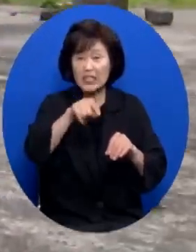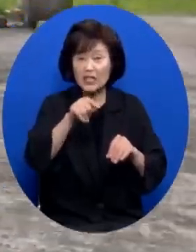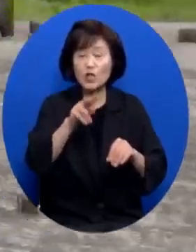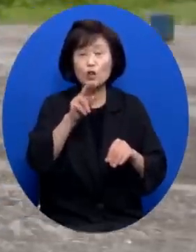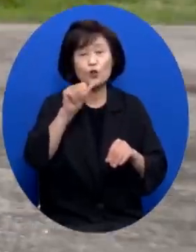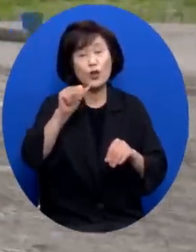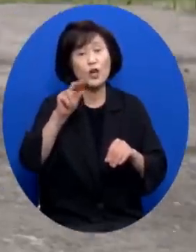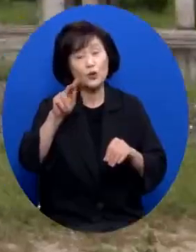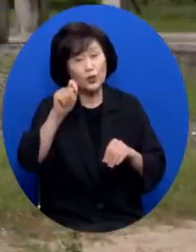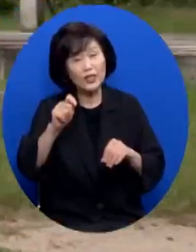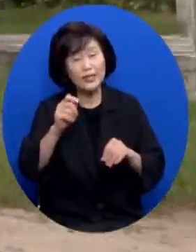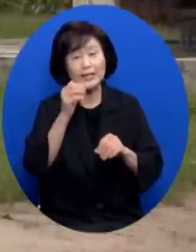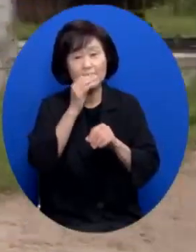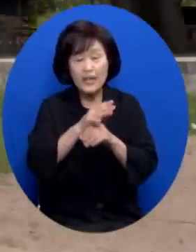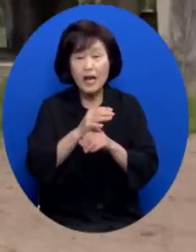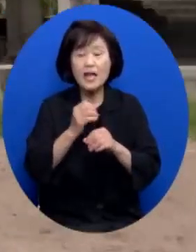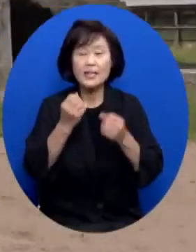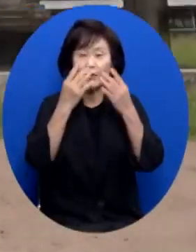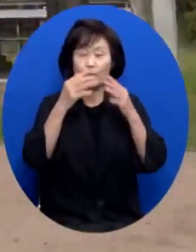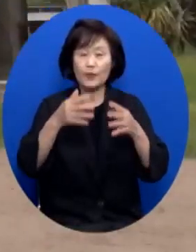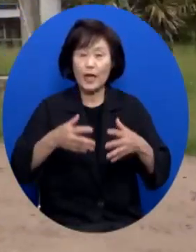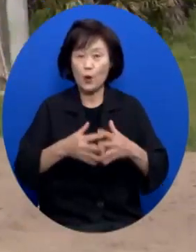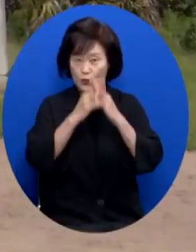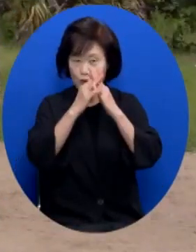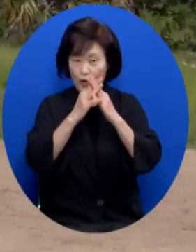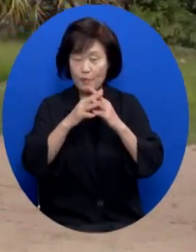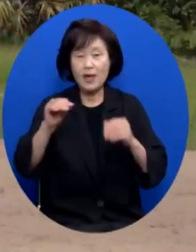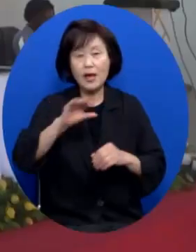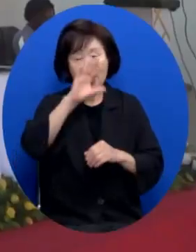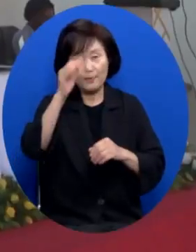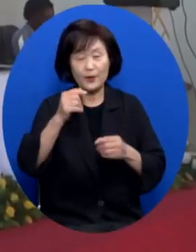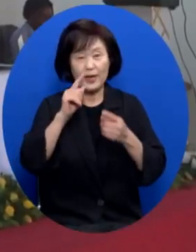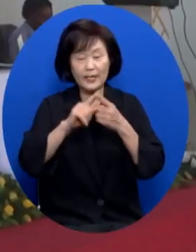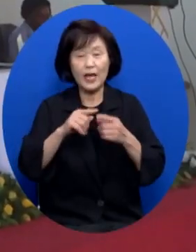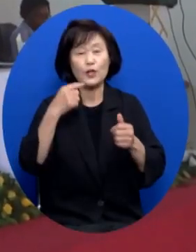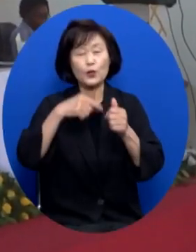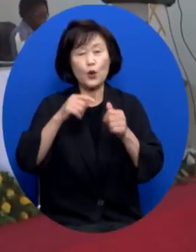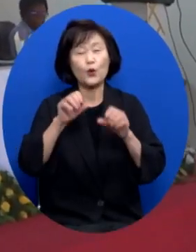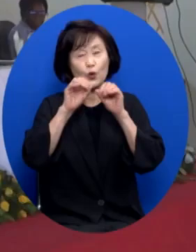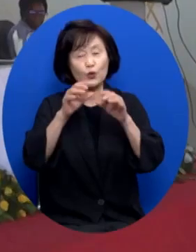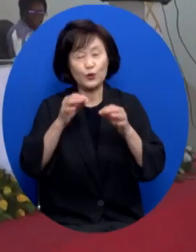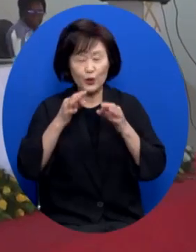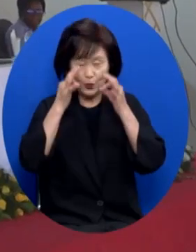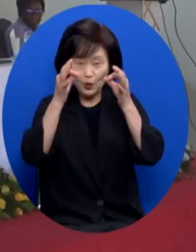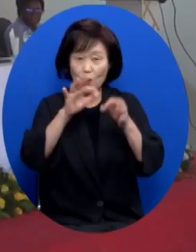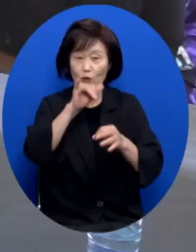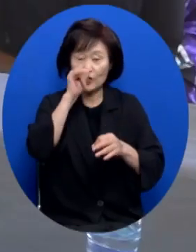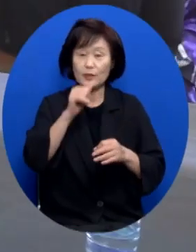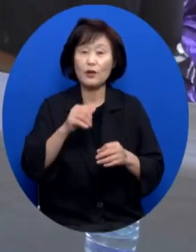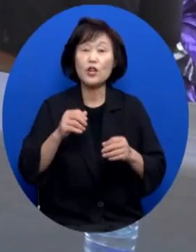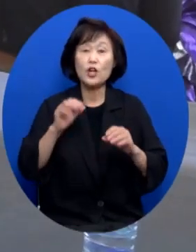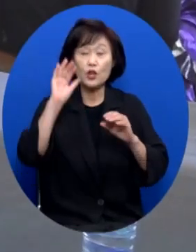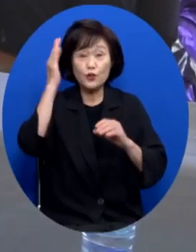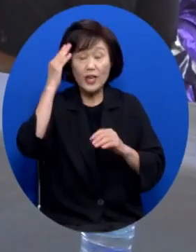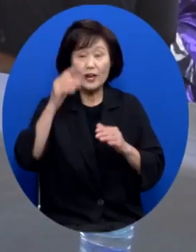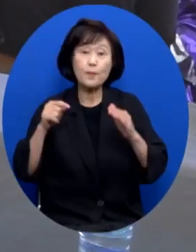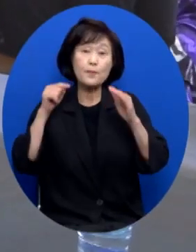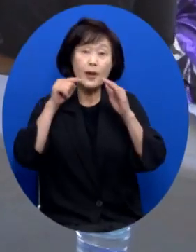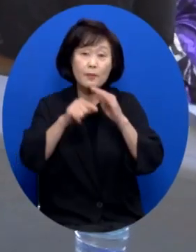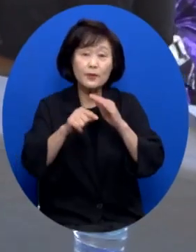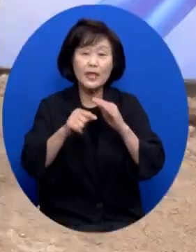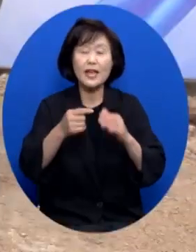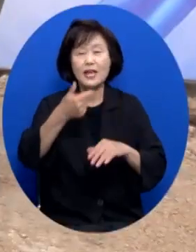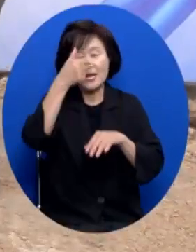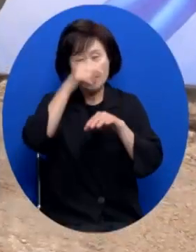UAUT를 인수해 새롭게 공사하며 아프리카를 향한 교육 선교에 힘쓰고 있으며 최근 UAUT를 방문해 헌당 감사 예배를